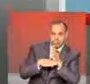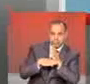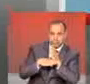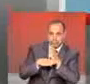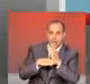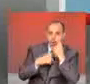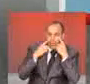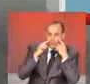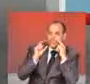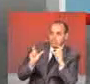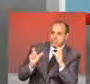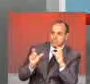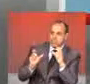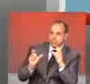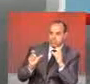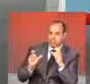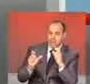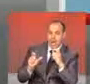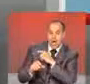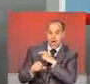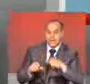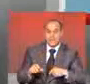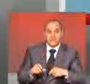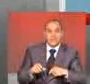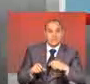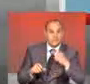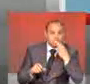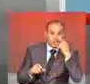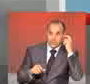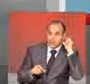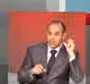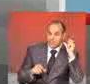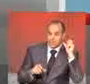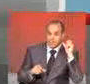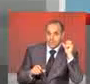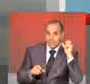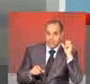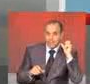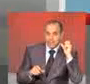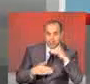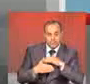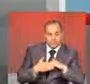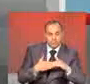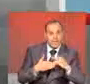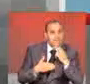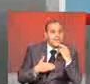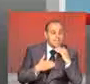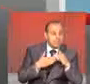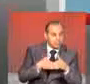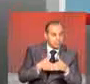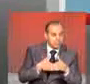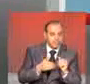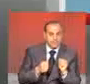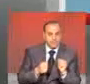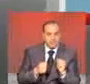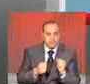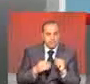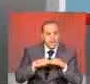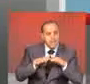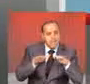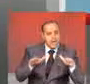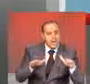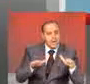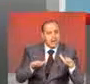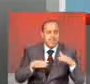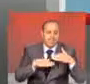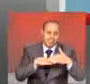الوطني وكذلك قوات الحرس البحري التونسي في مستوى ميناء الكتف ببنجردان وكذلك على طول المياه التونسية